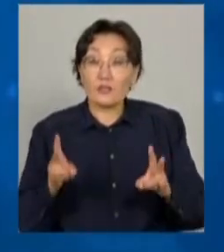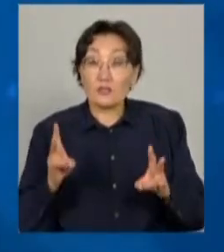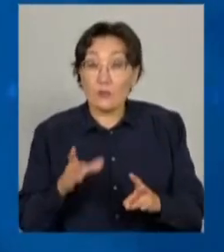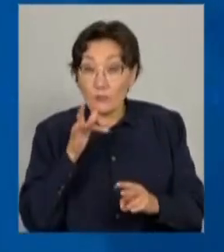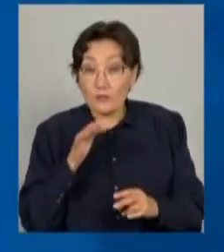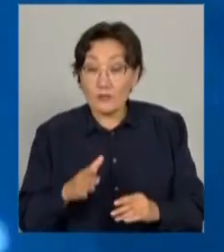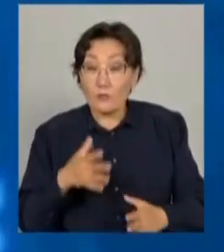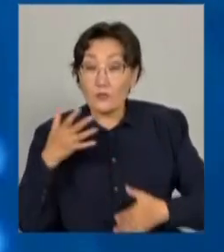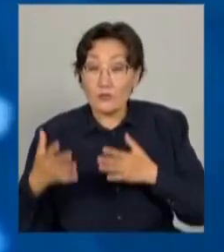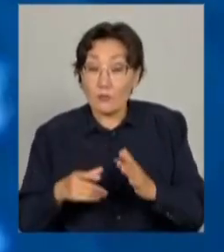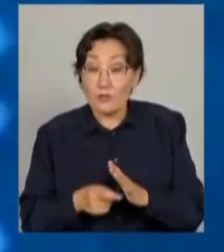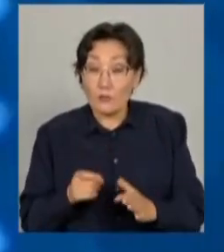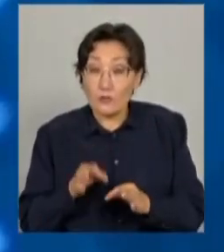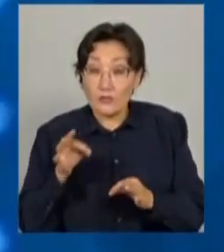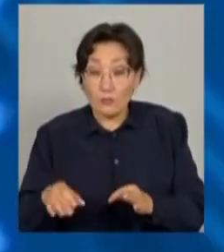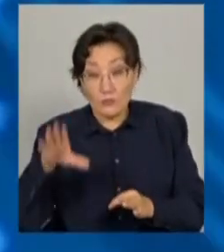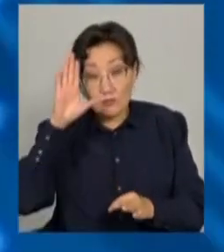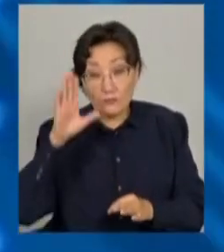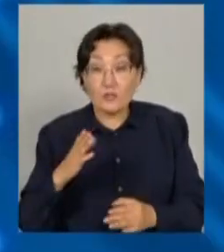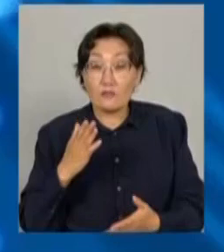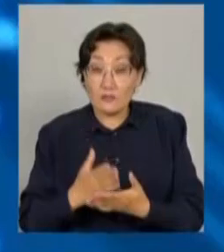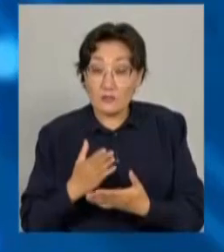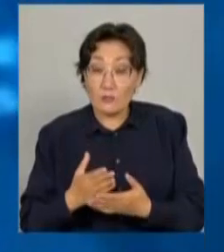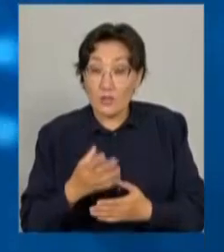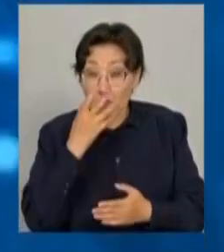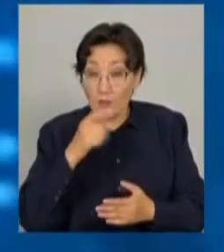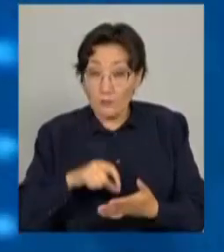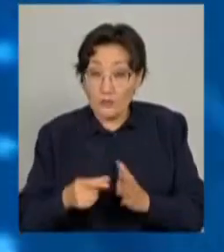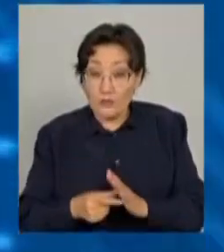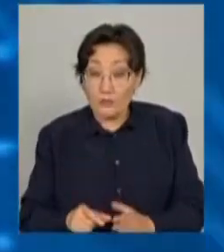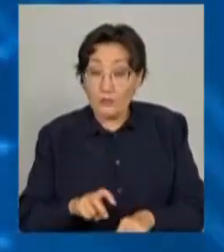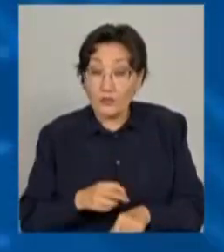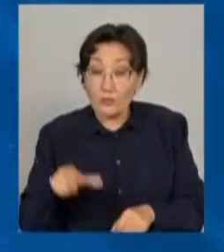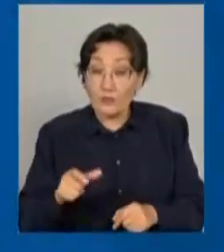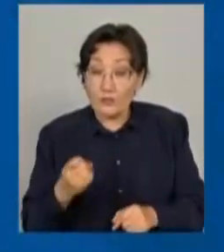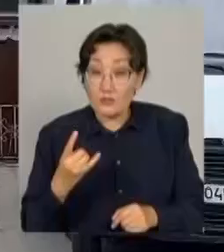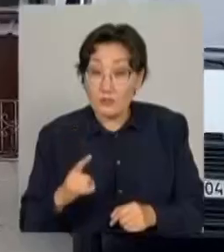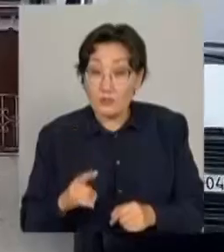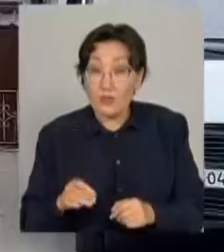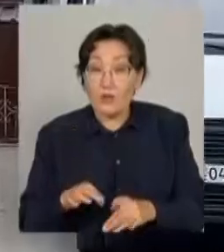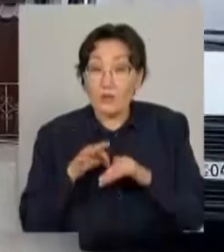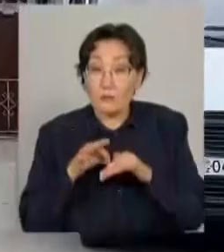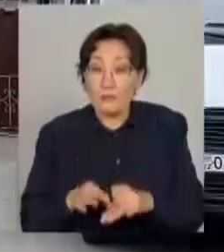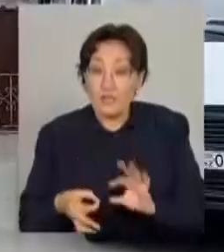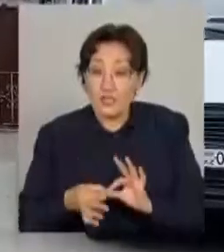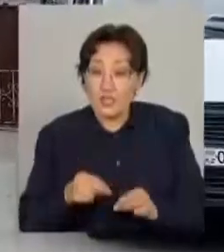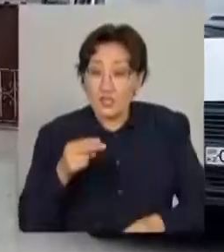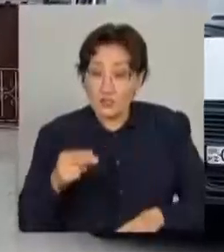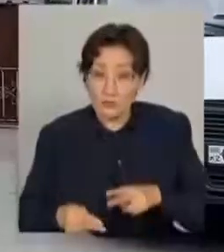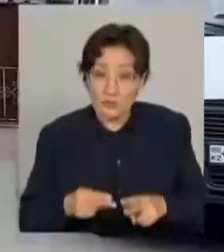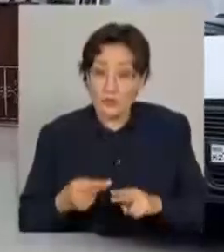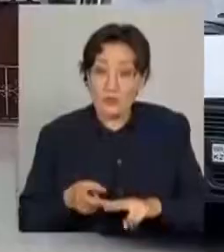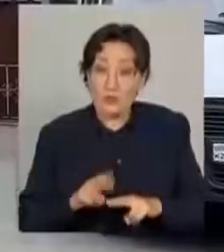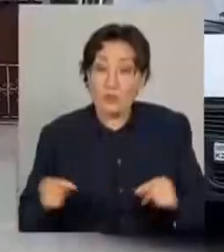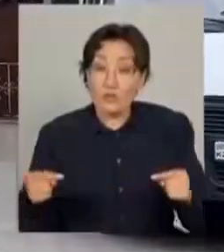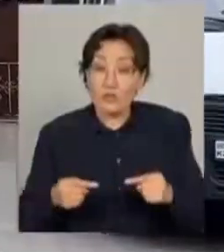Пострадавший во время урагана в Карагандинской области мальчик все еще находится в реанимации. По словам врачей, ребенок перенес несколько сложнейших операций. При